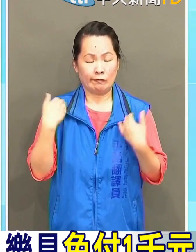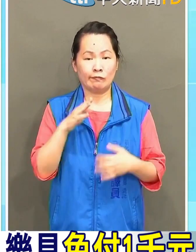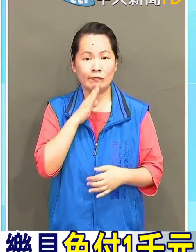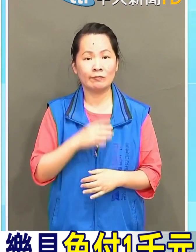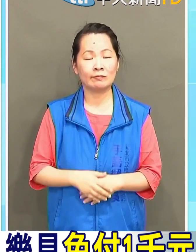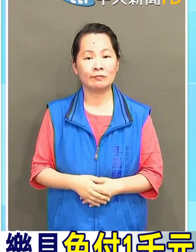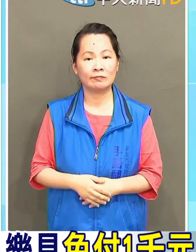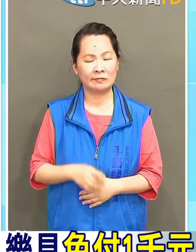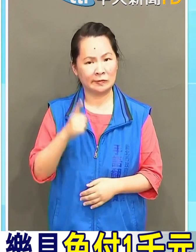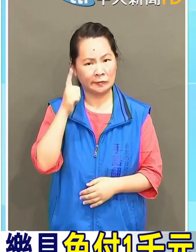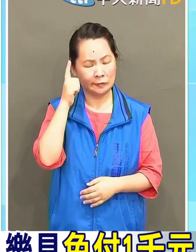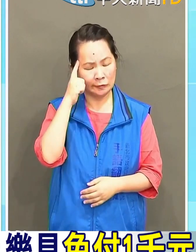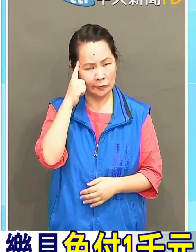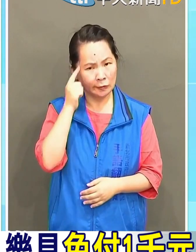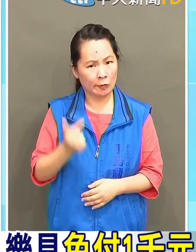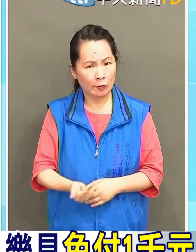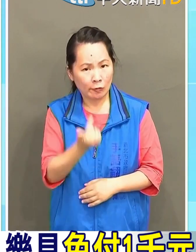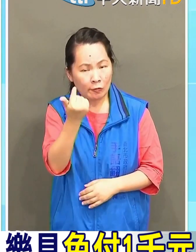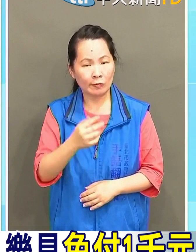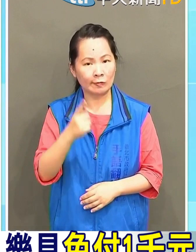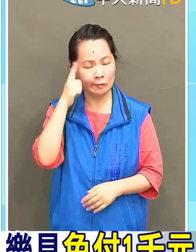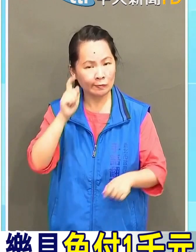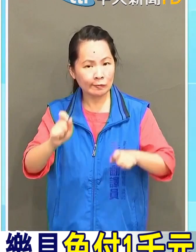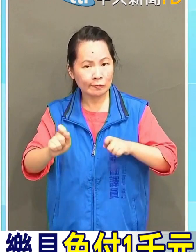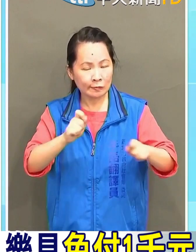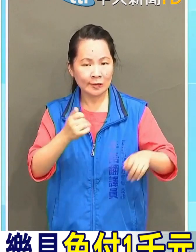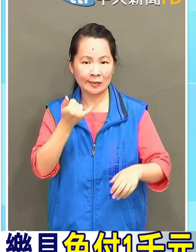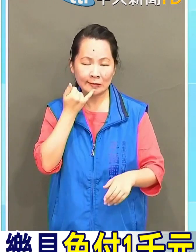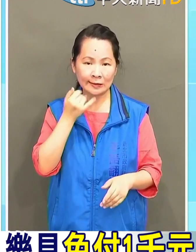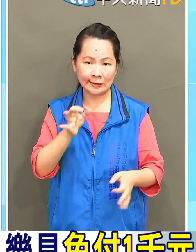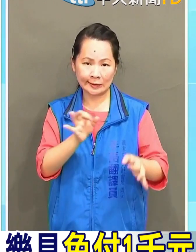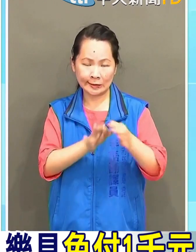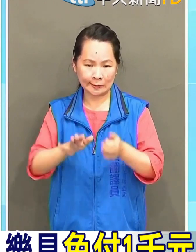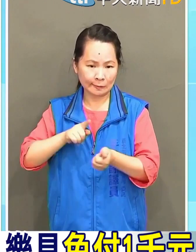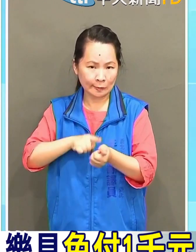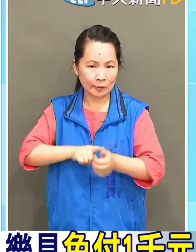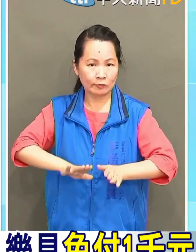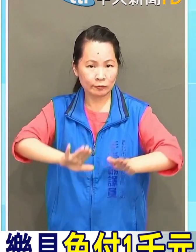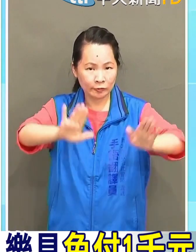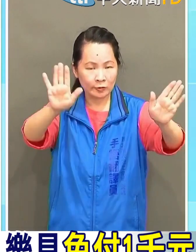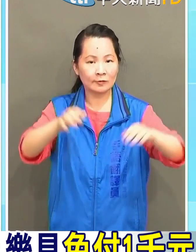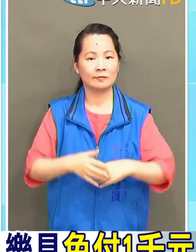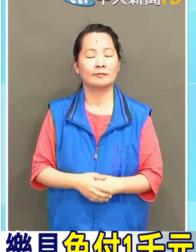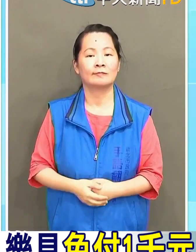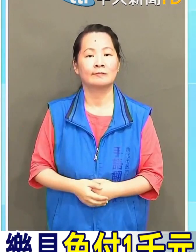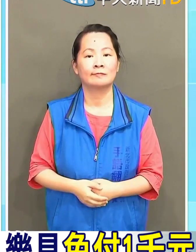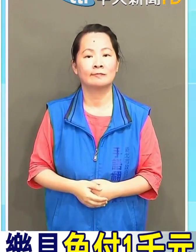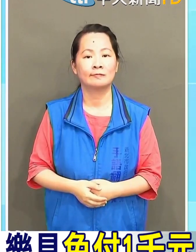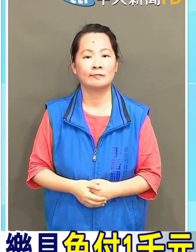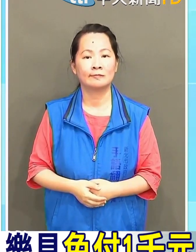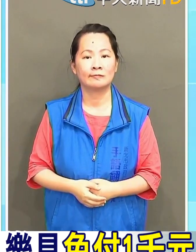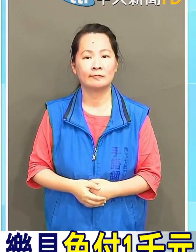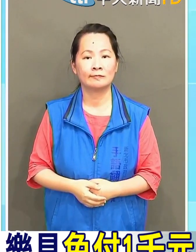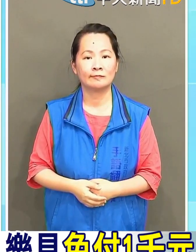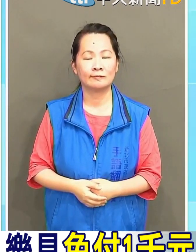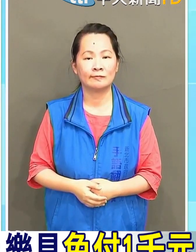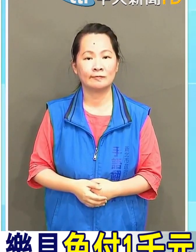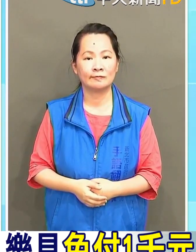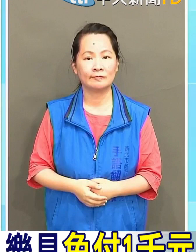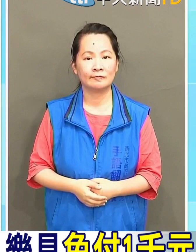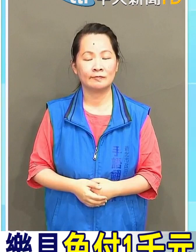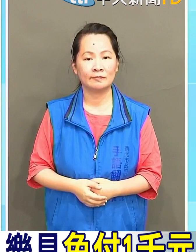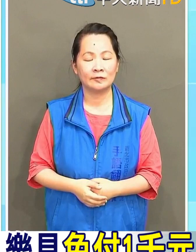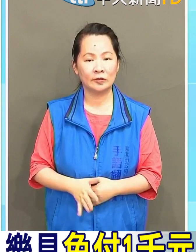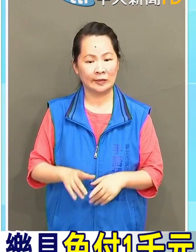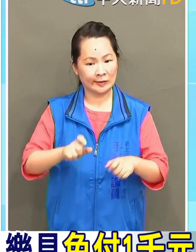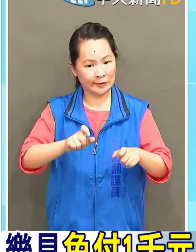常快速有效，更能够带动经济的效益来振兴。所以用任何的